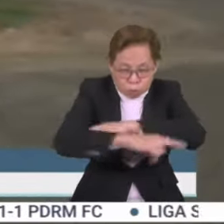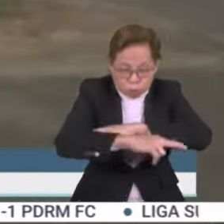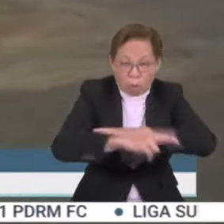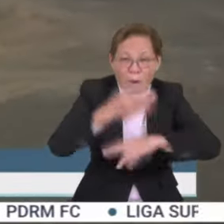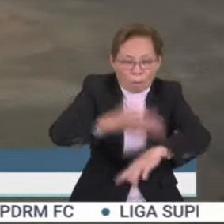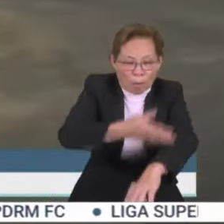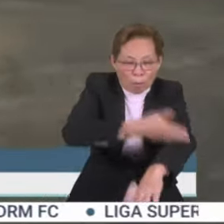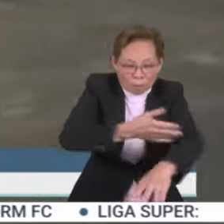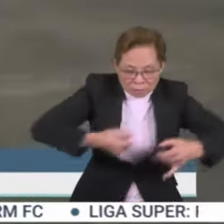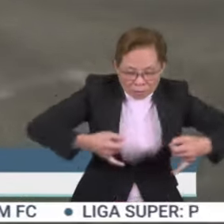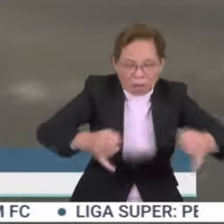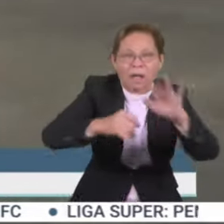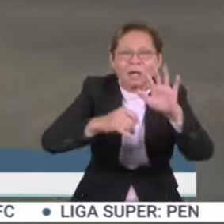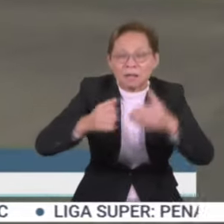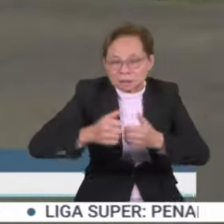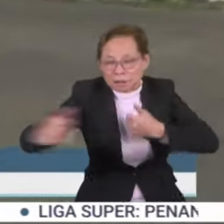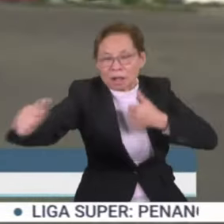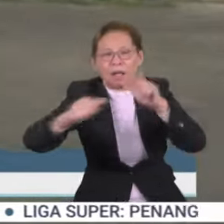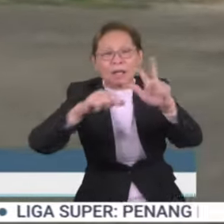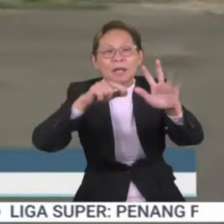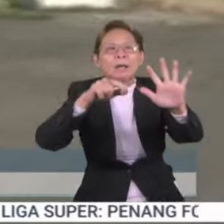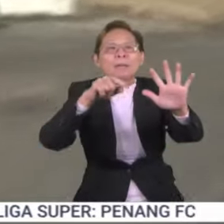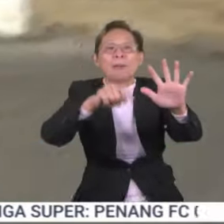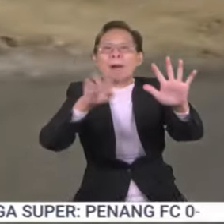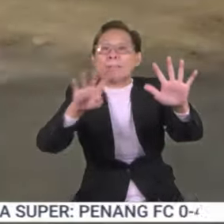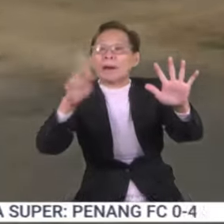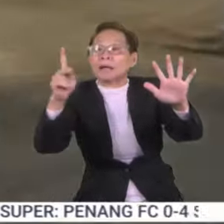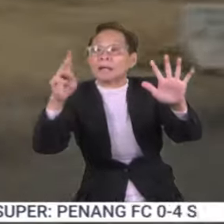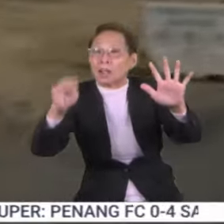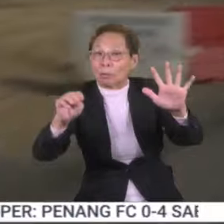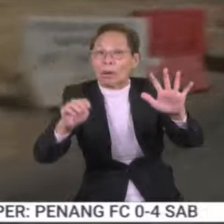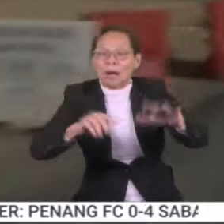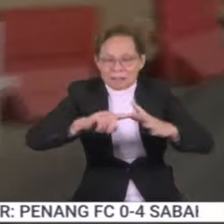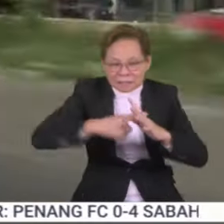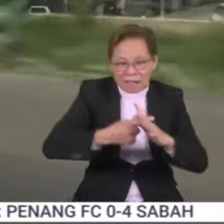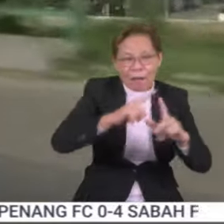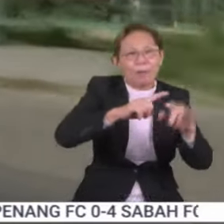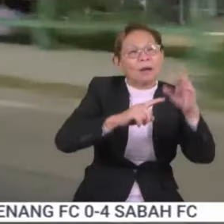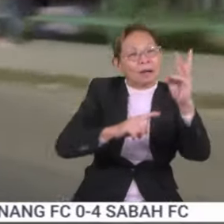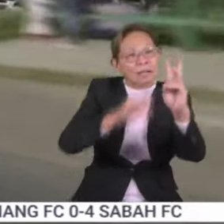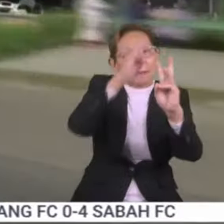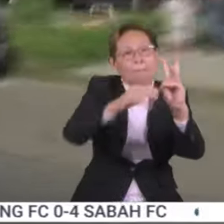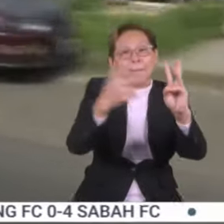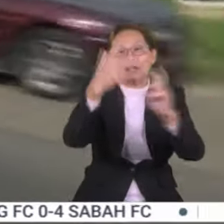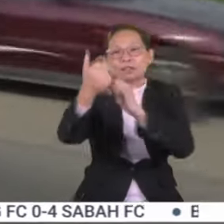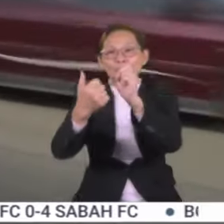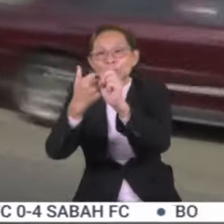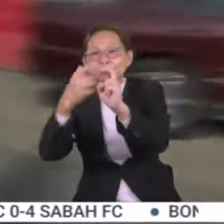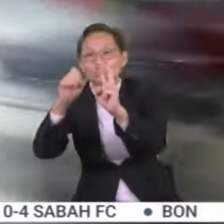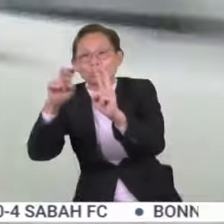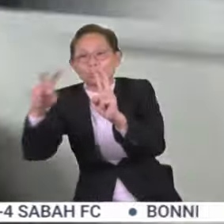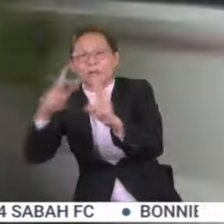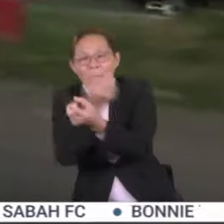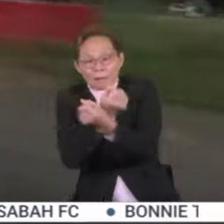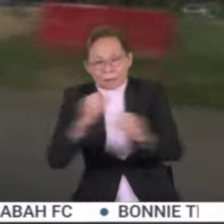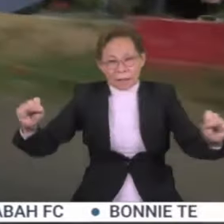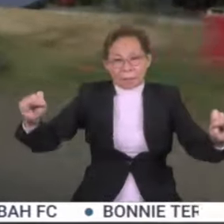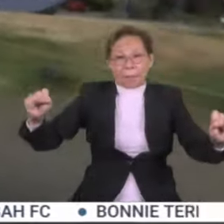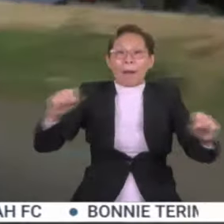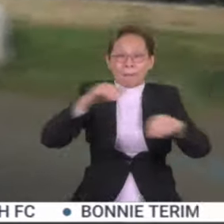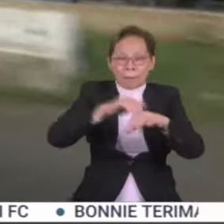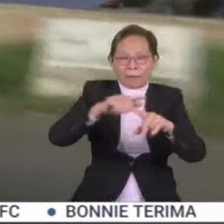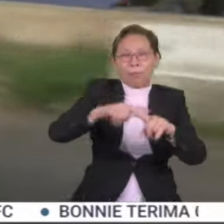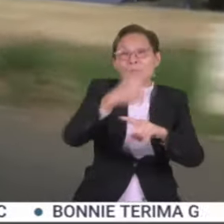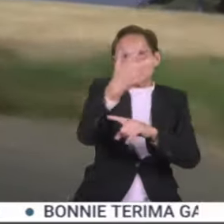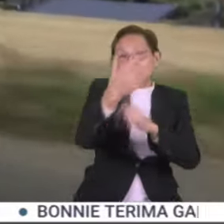taraf Jalan sejauh 5.4 KM itu dilaksana sejak 6 Mac 2023 dan dijangka siap sepenuhnya